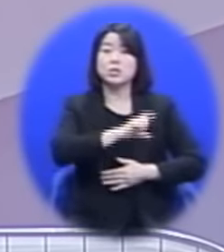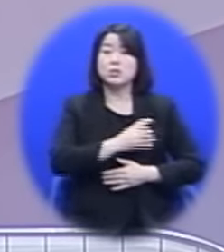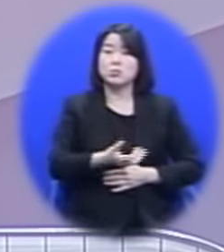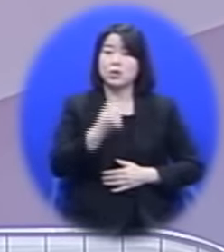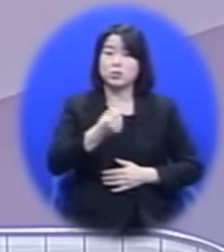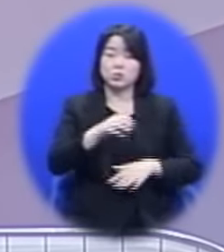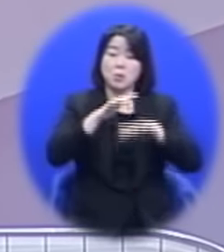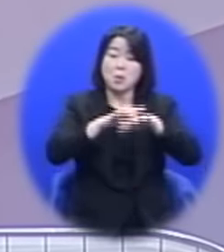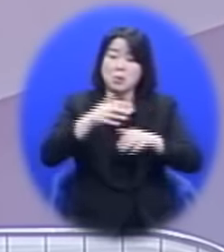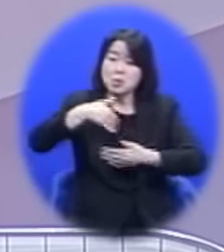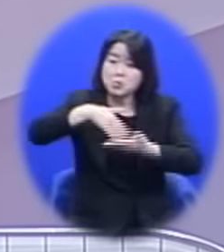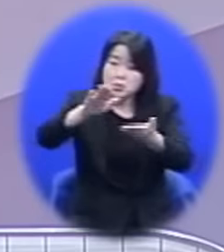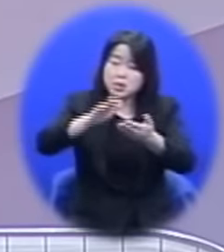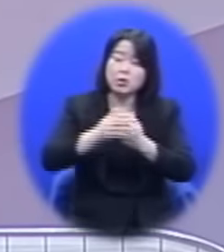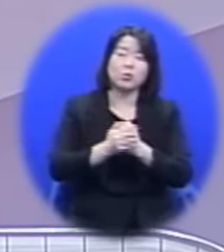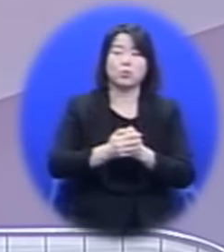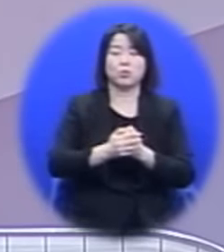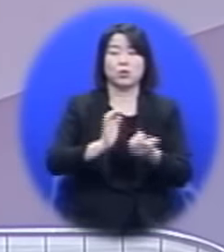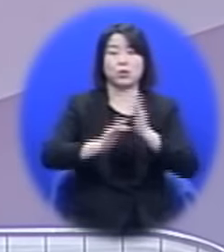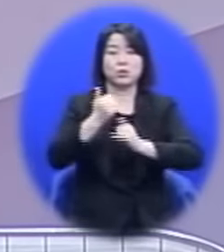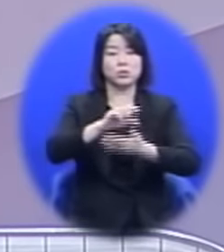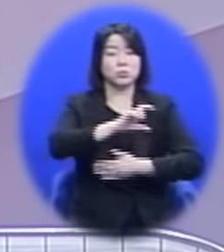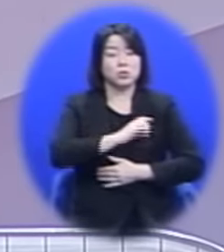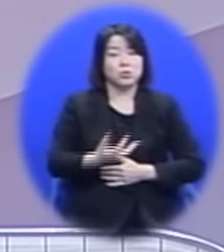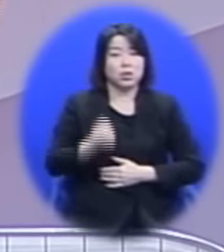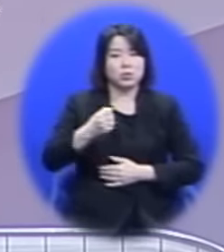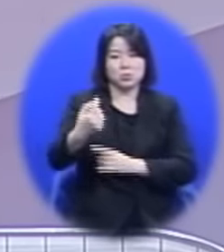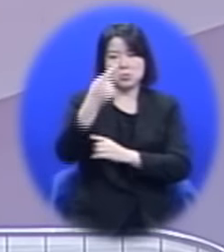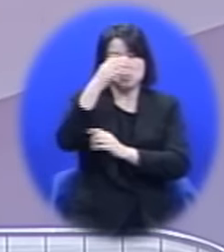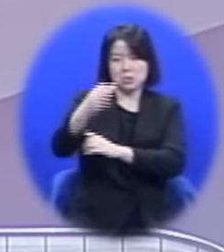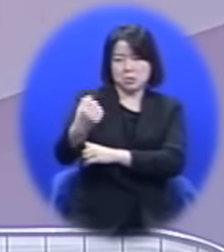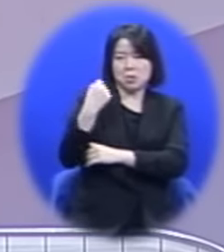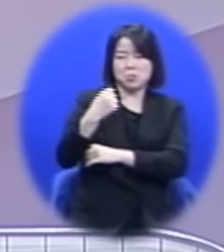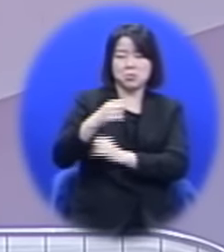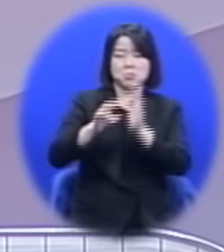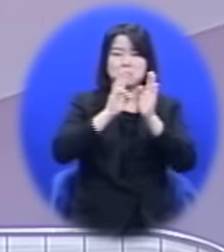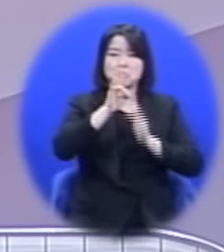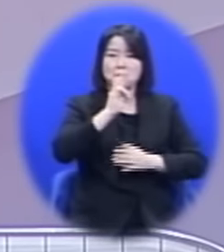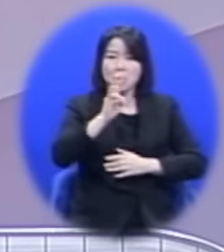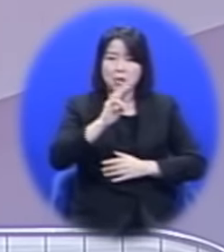쫓아내고 예수님의 이름으로 능력도 행하고 예수님의 이름으로 예언도 하고